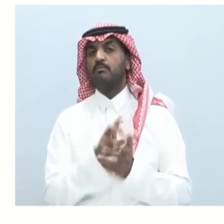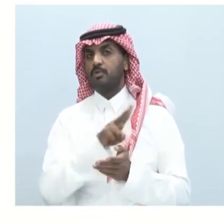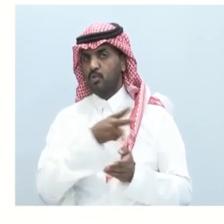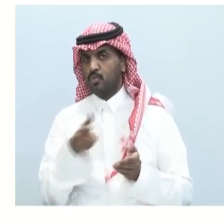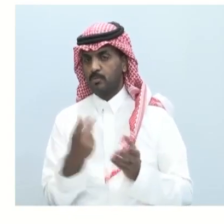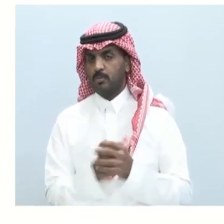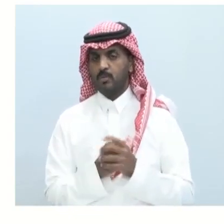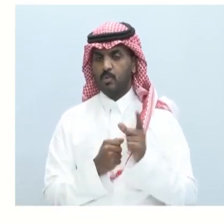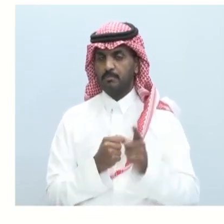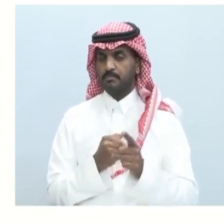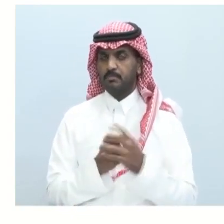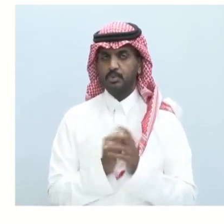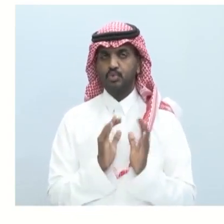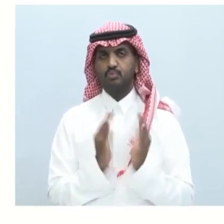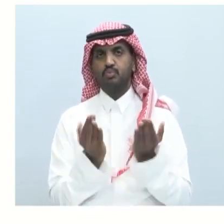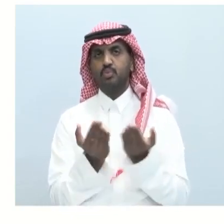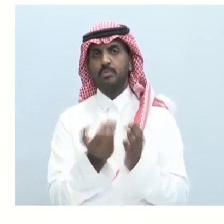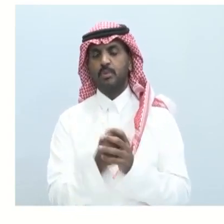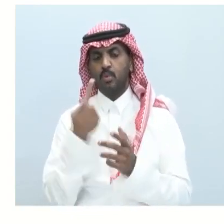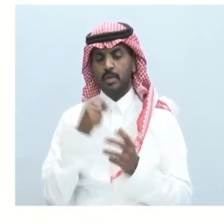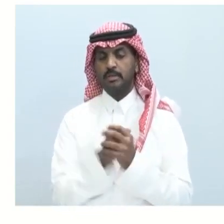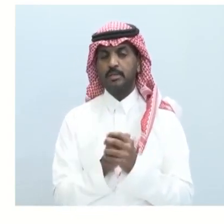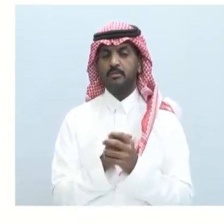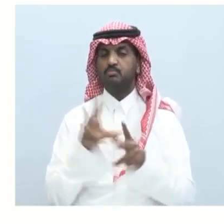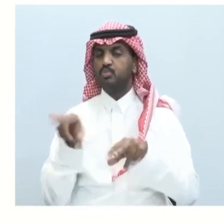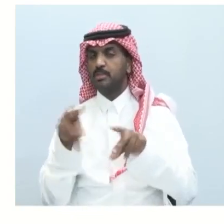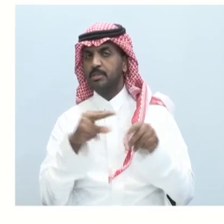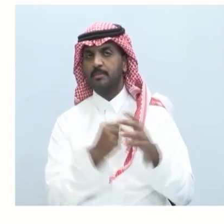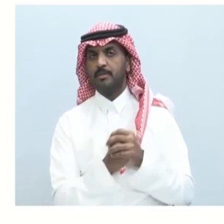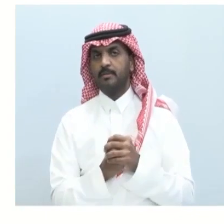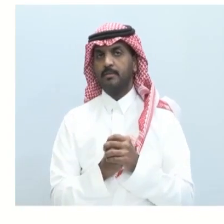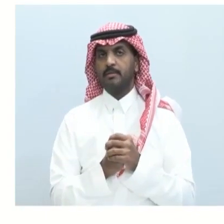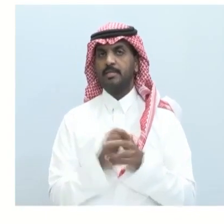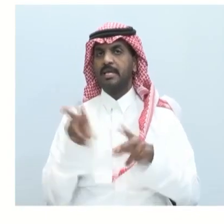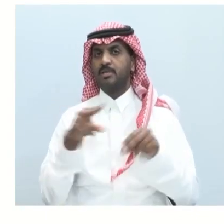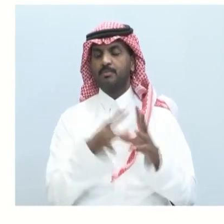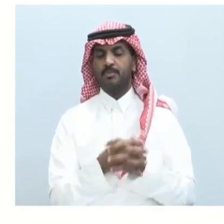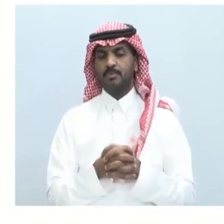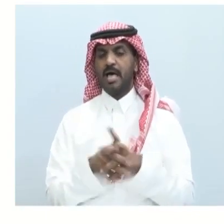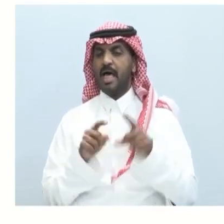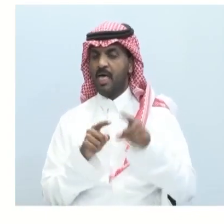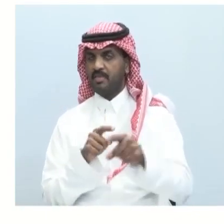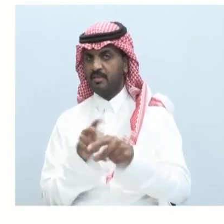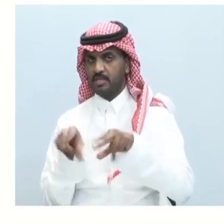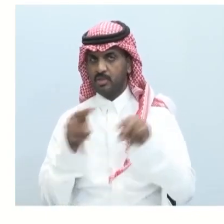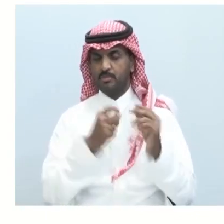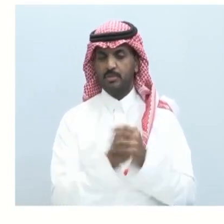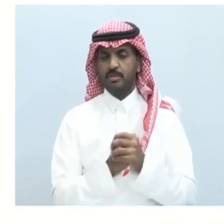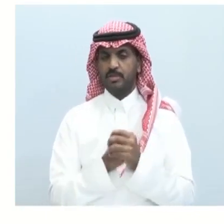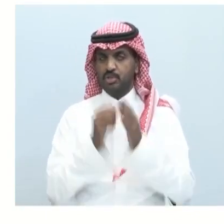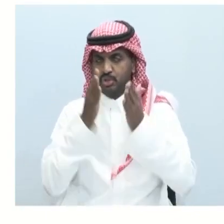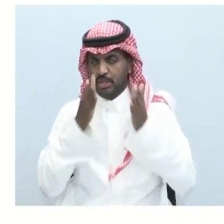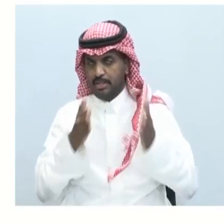هو عباره عن مجموعه من المخلوقات الحيه المتشابهه اذا هنالك ماذا تشابه هذا التشابه يكون في